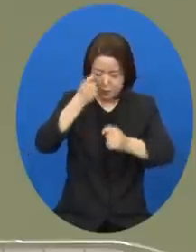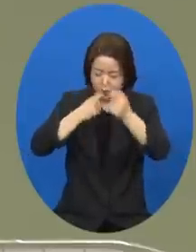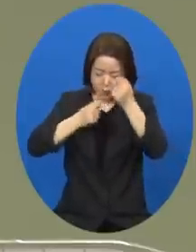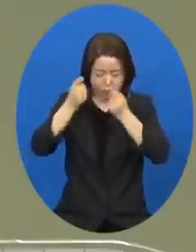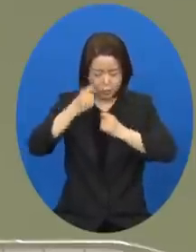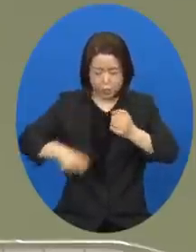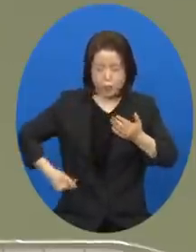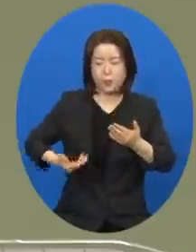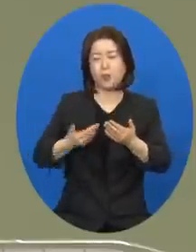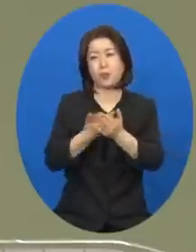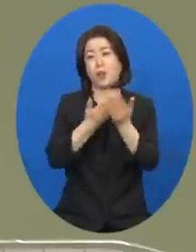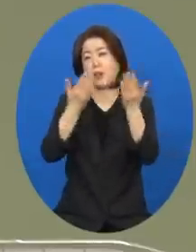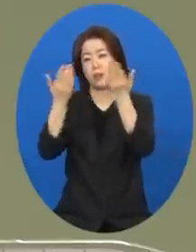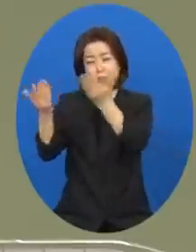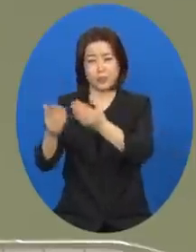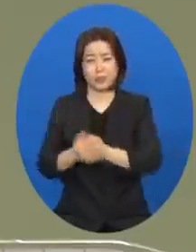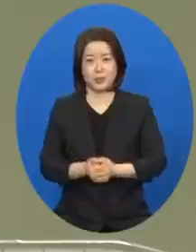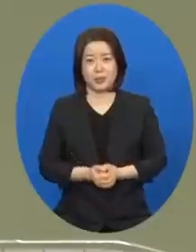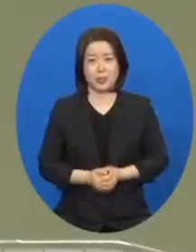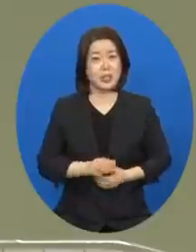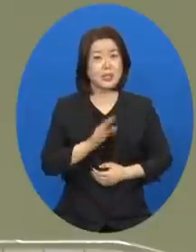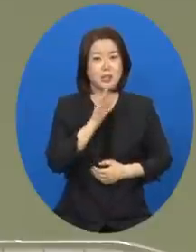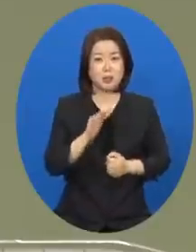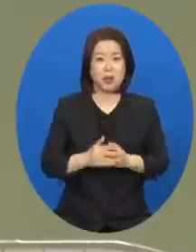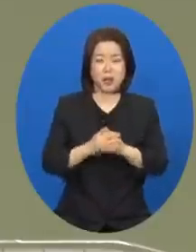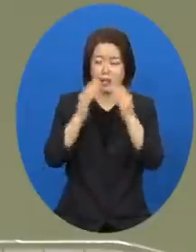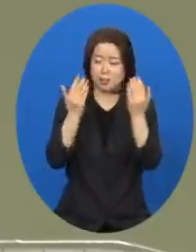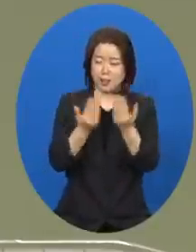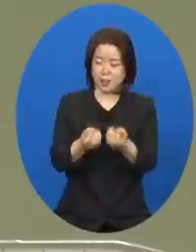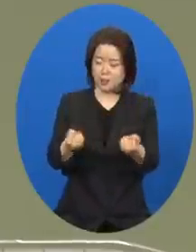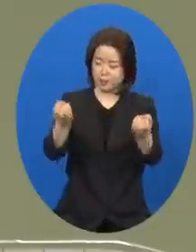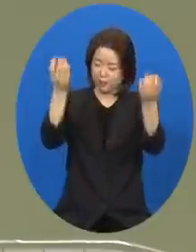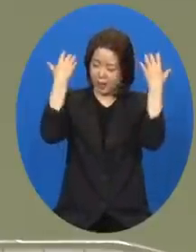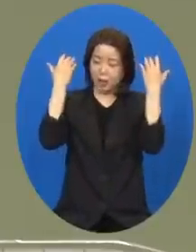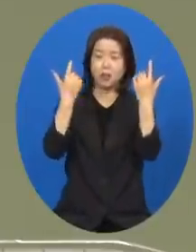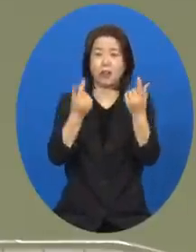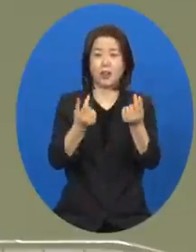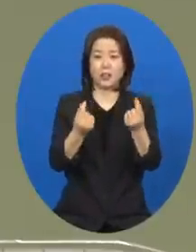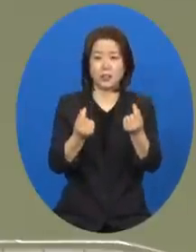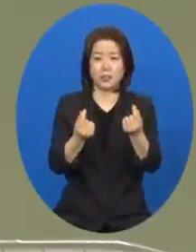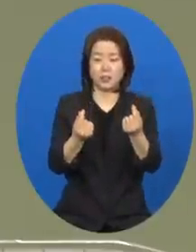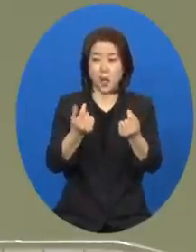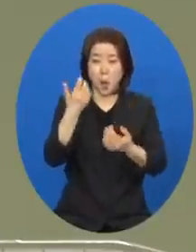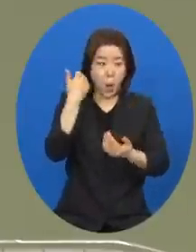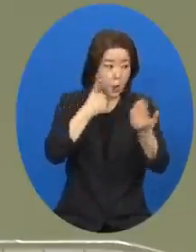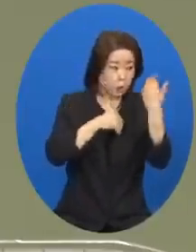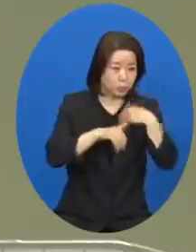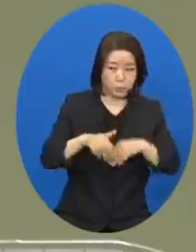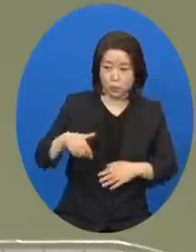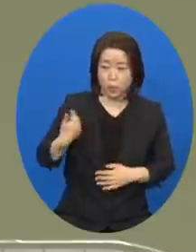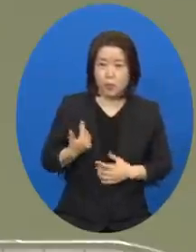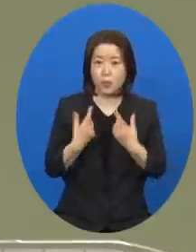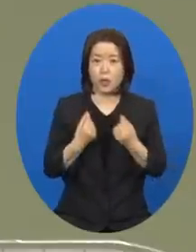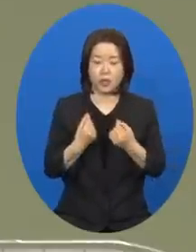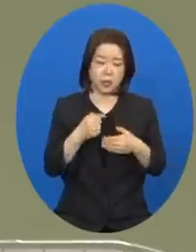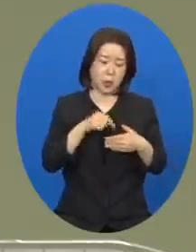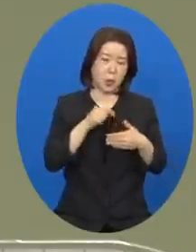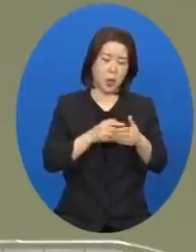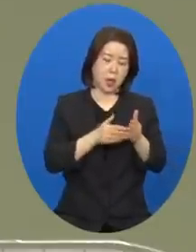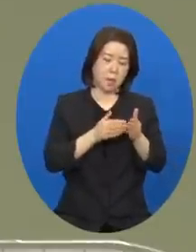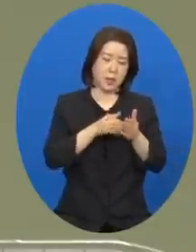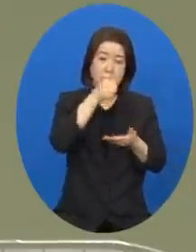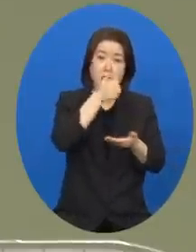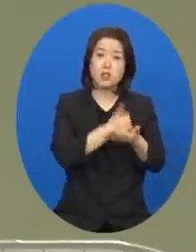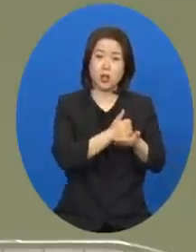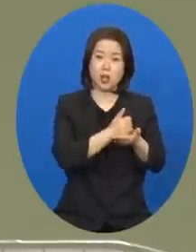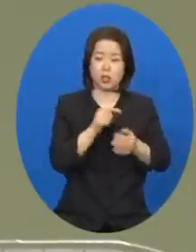회개했어요. 정말 다 잊어버린 것 같은, 아무도 모를 것 같은 저만의 죄가